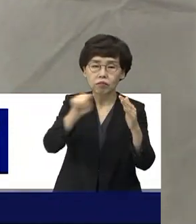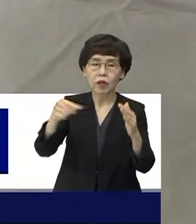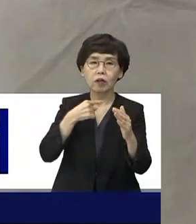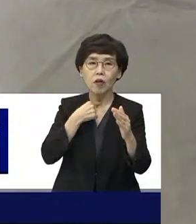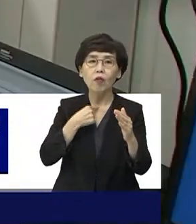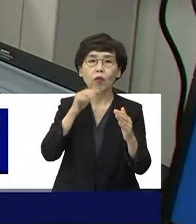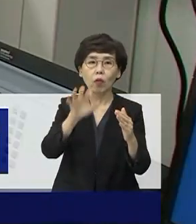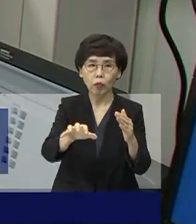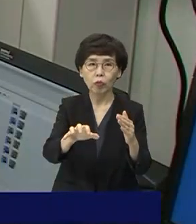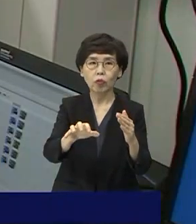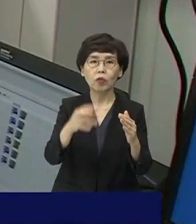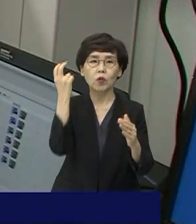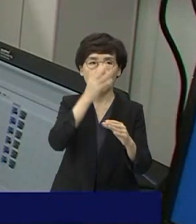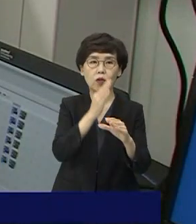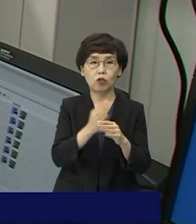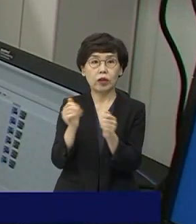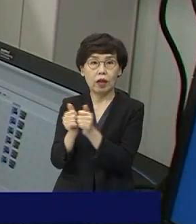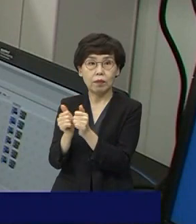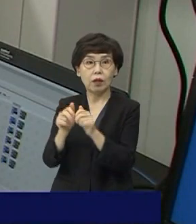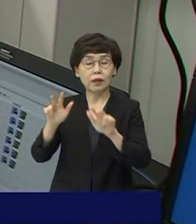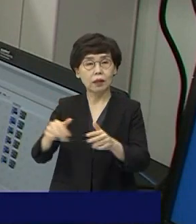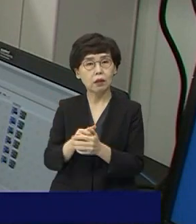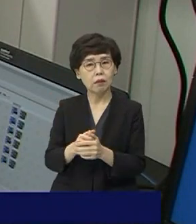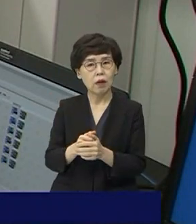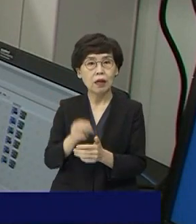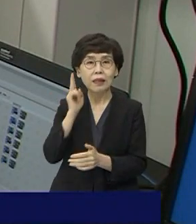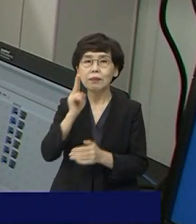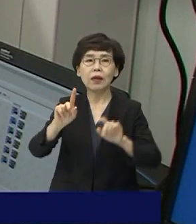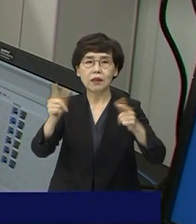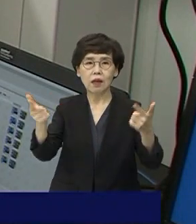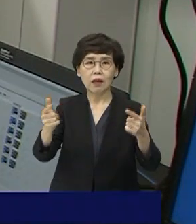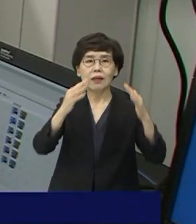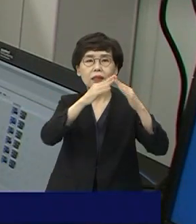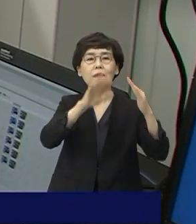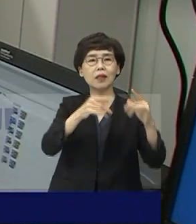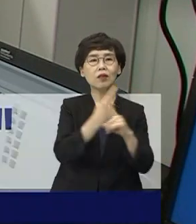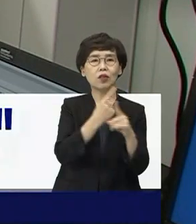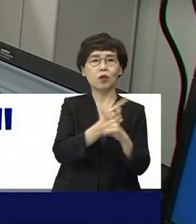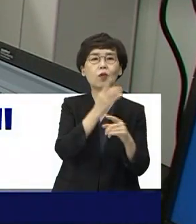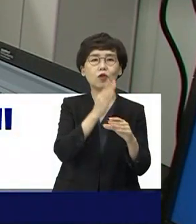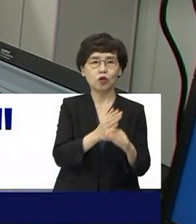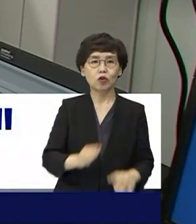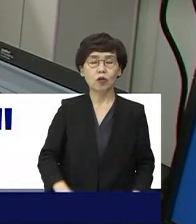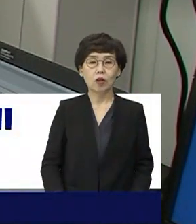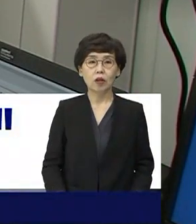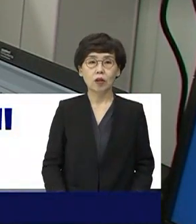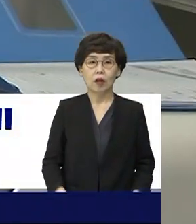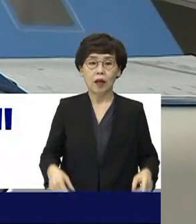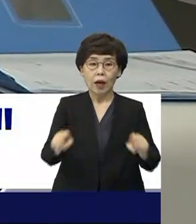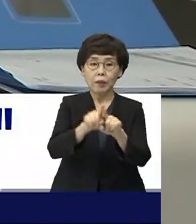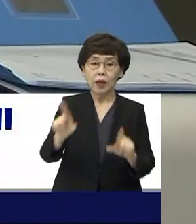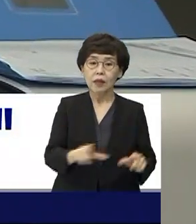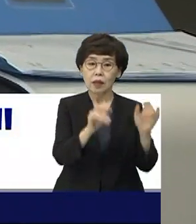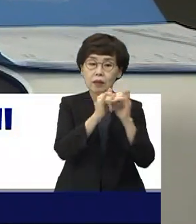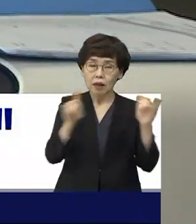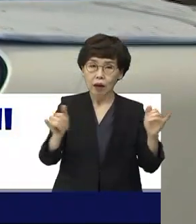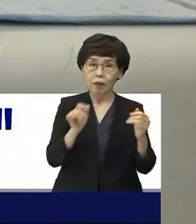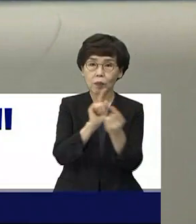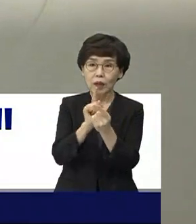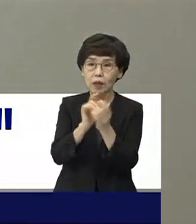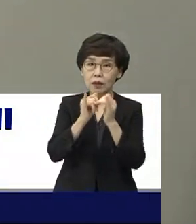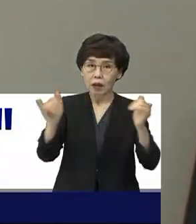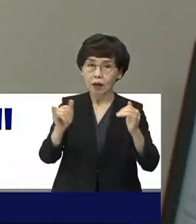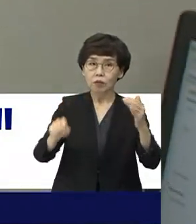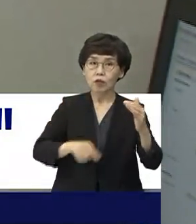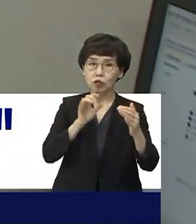나섰습니다 남성은 현재 가벼운 증세로 재택 치료중입니다 동거인 등 접촉자 가운데 추가가 며